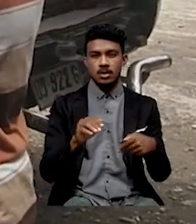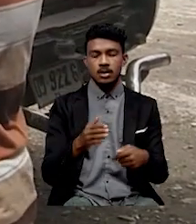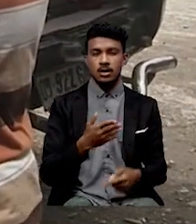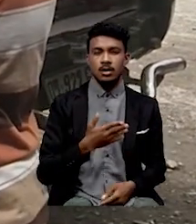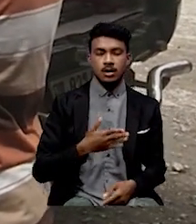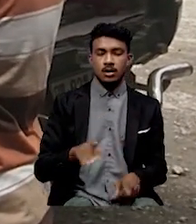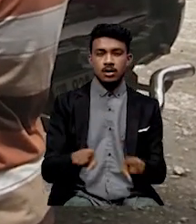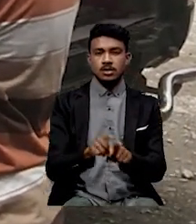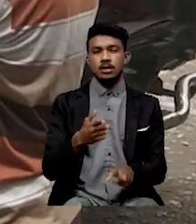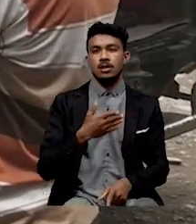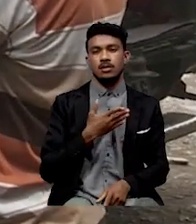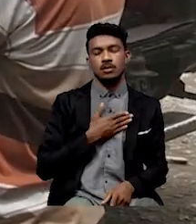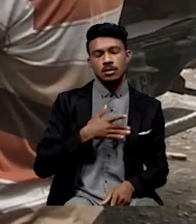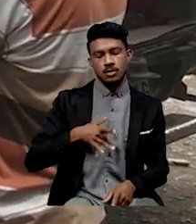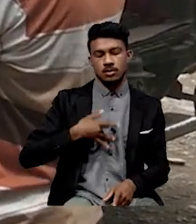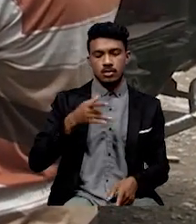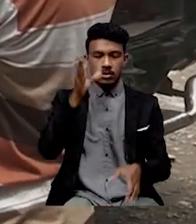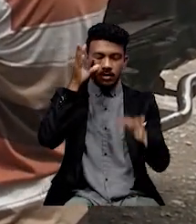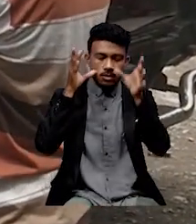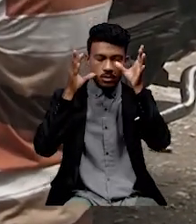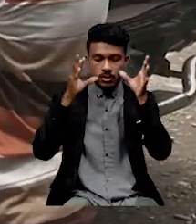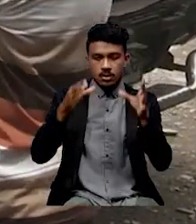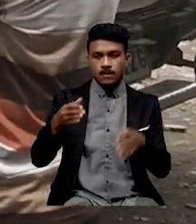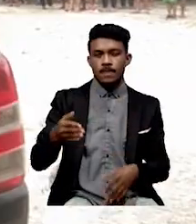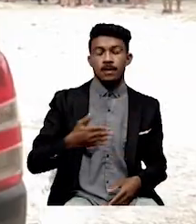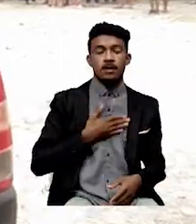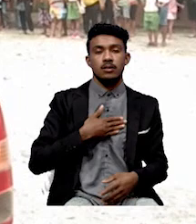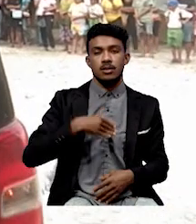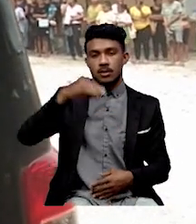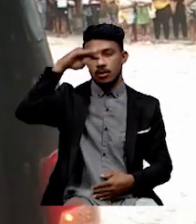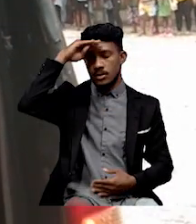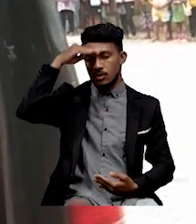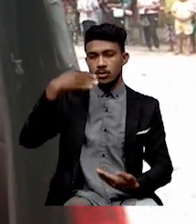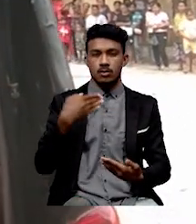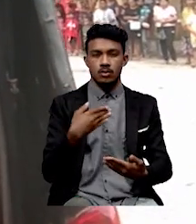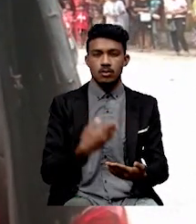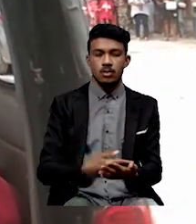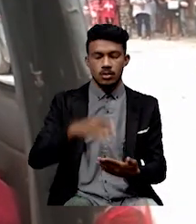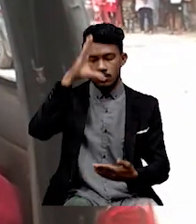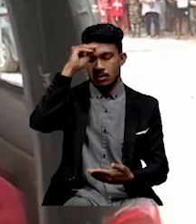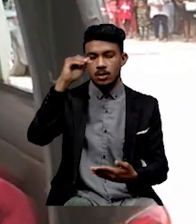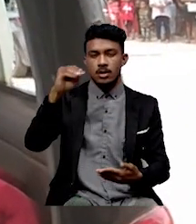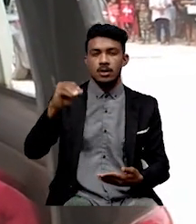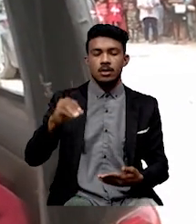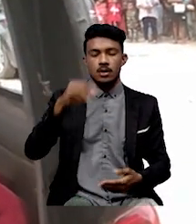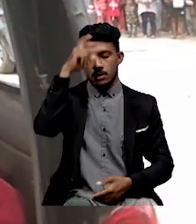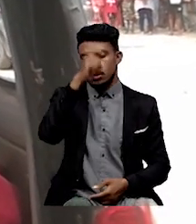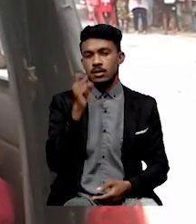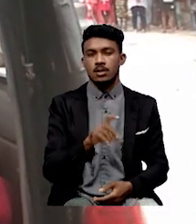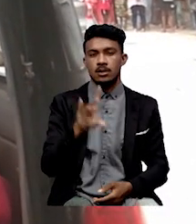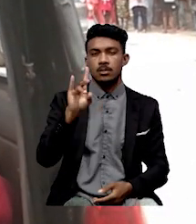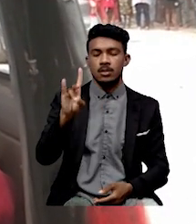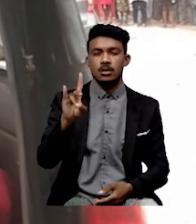sentimen tu nih hal ini kristi. Tapi hal ini orang mana mesra, to di mana ini tuor mak ni saya pelajar sana, nih hal itu kuliah